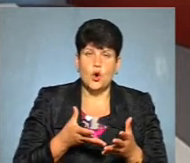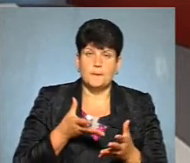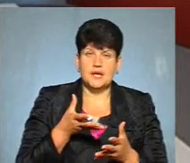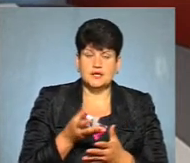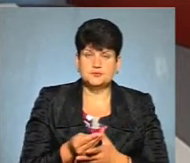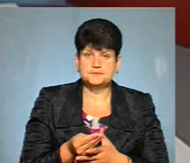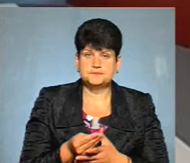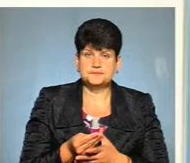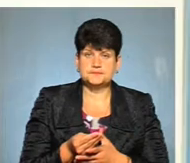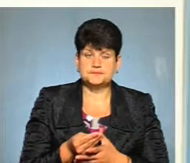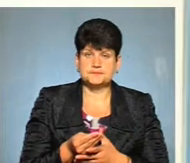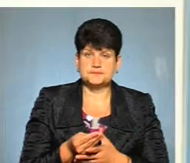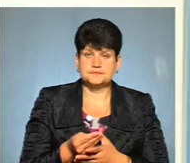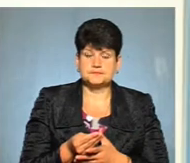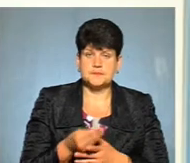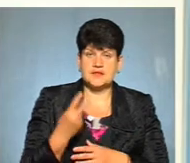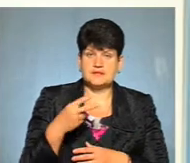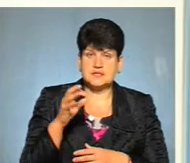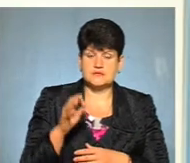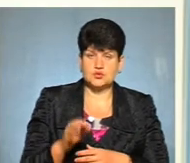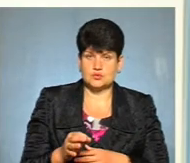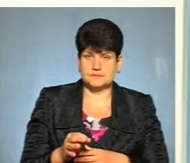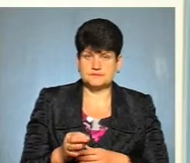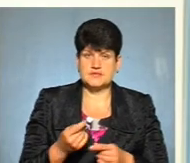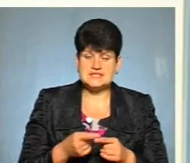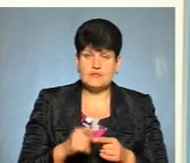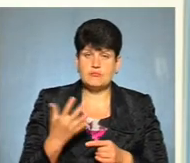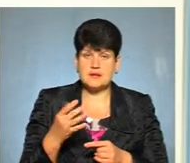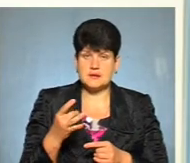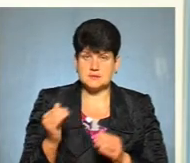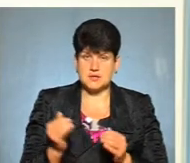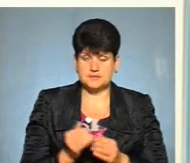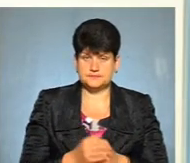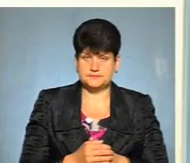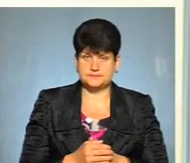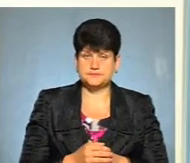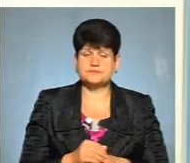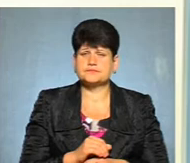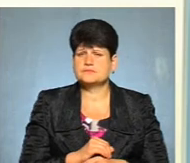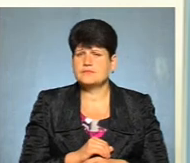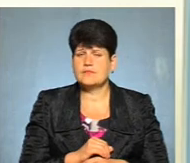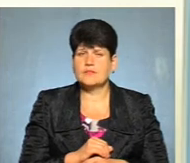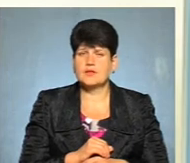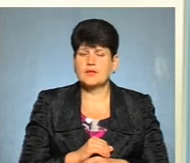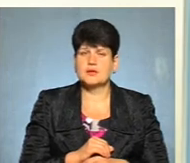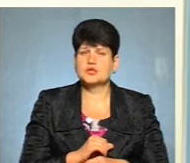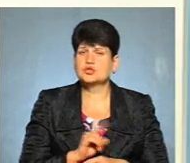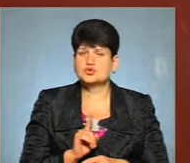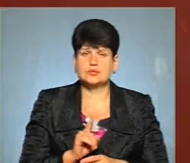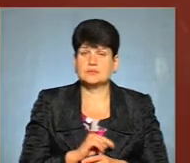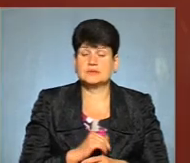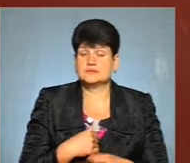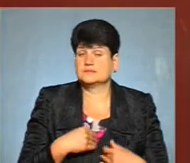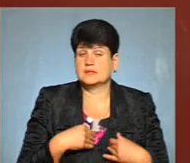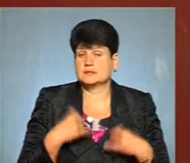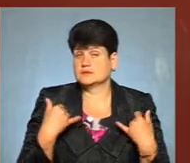оплачувати надурочні роботи в розмірі 20%, тобто у 5 разів менше. Но найбільше, що нас вразило,